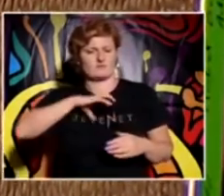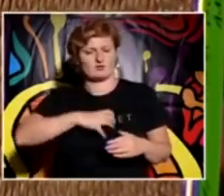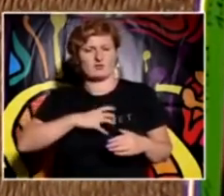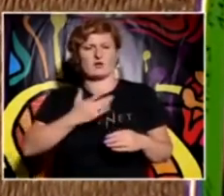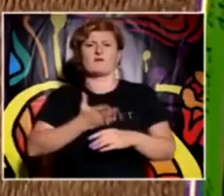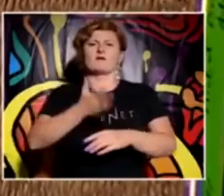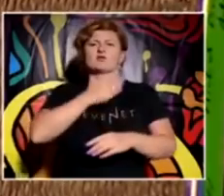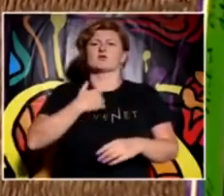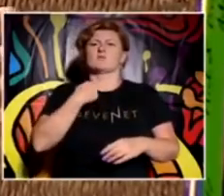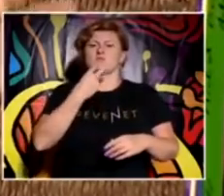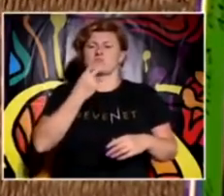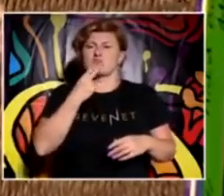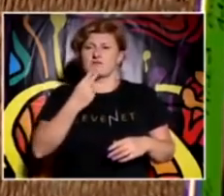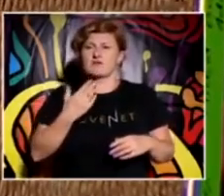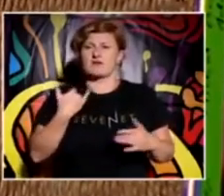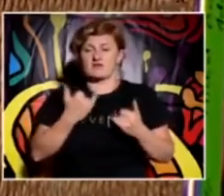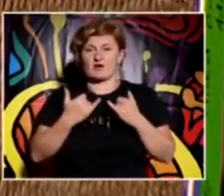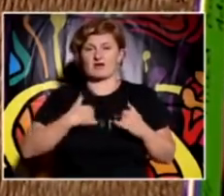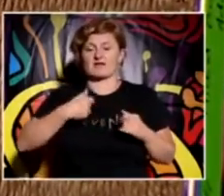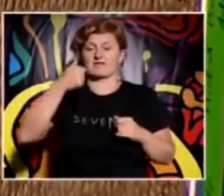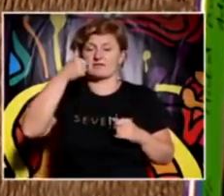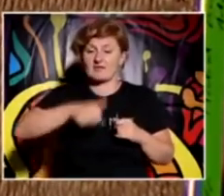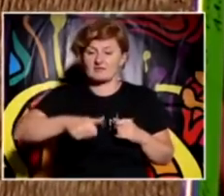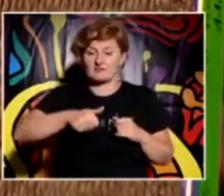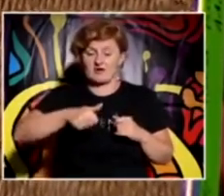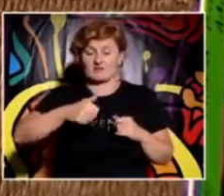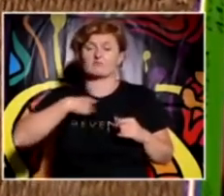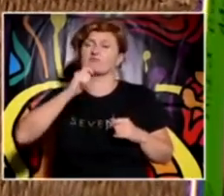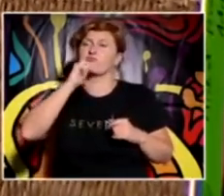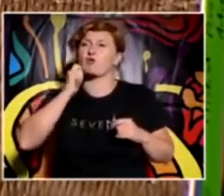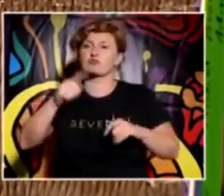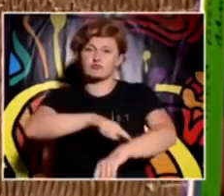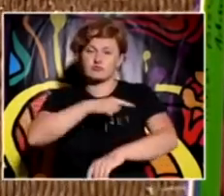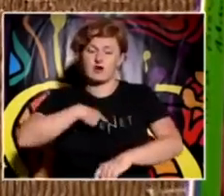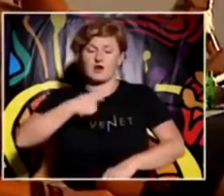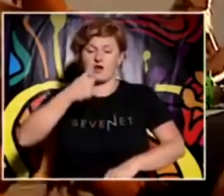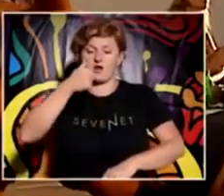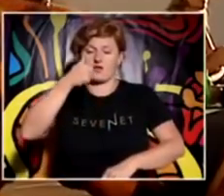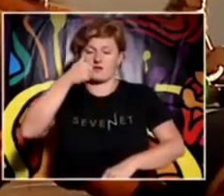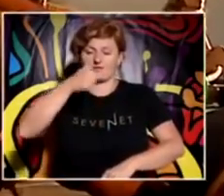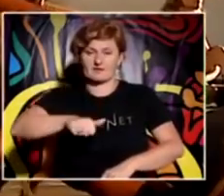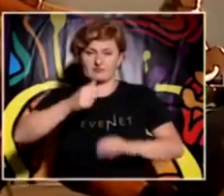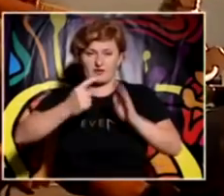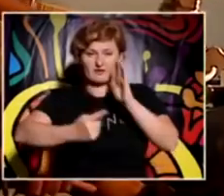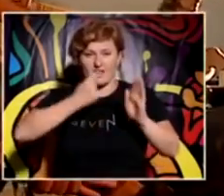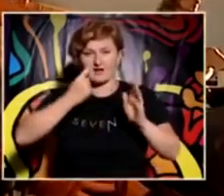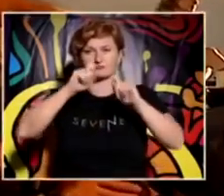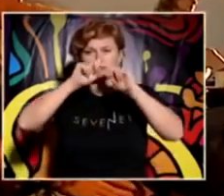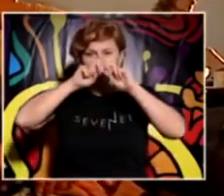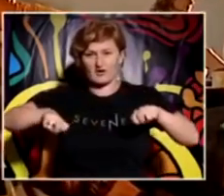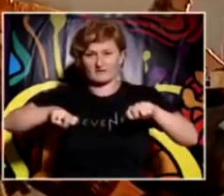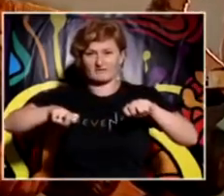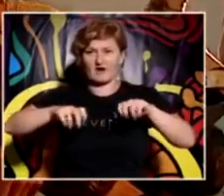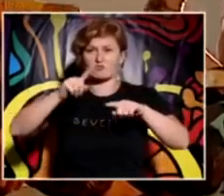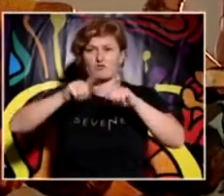wcześniej wspominałam, odkryłam, że jeśli rzeczywiście raz w tygodniu robię sobie tak na dobrą sprawę breaka, przerwę i